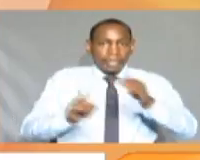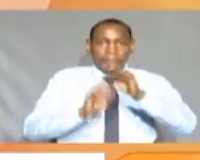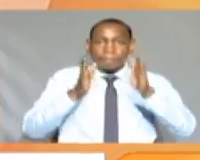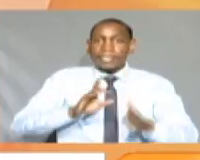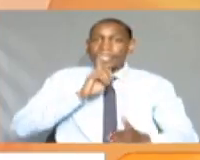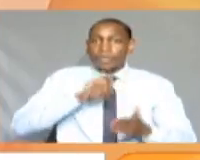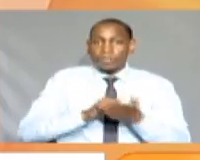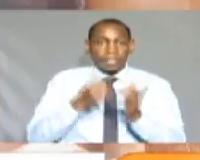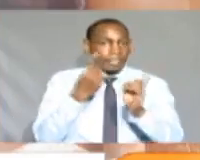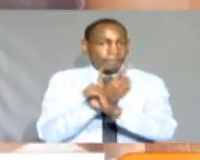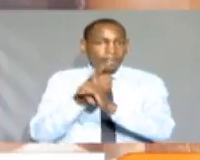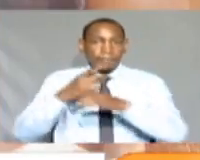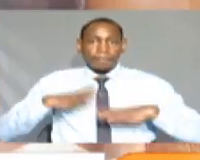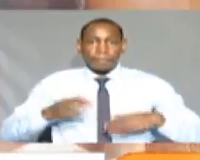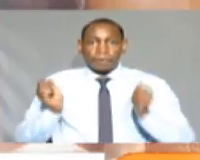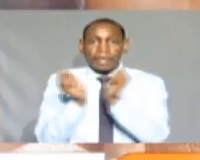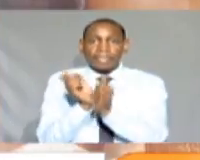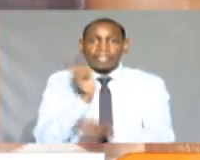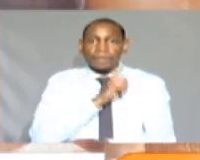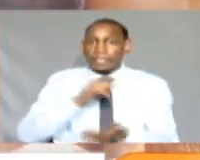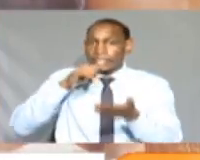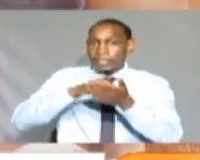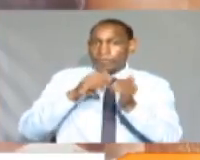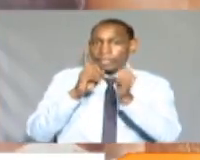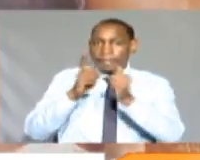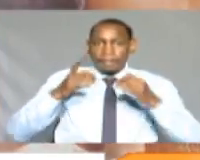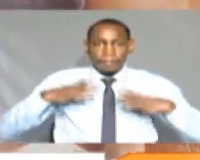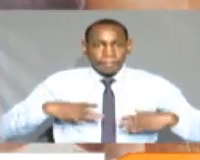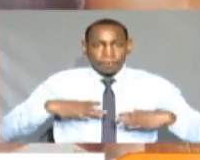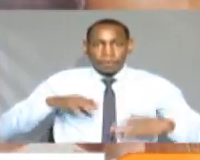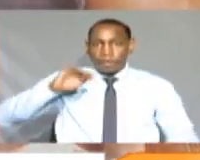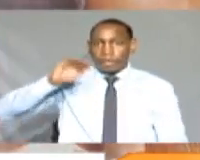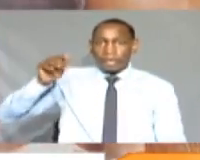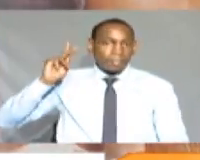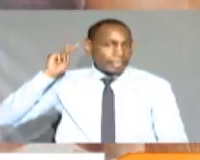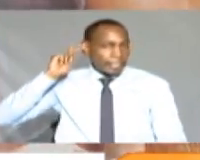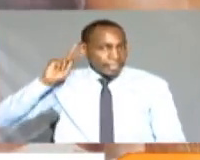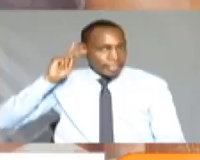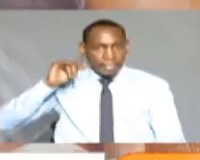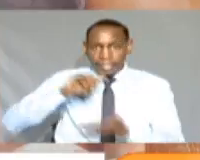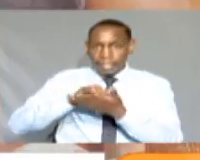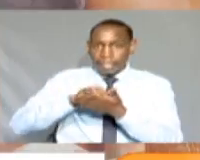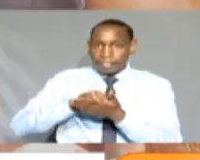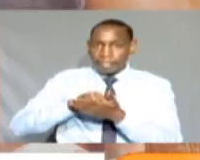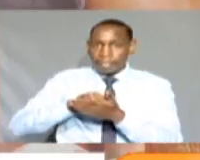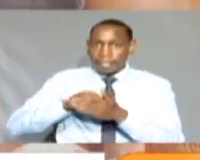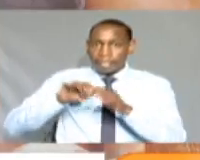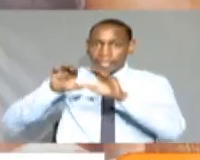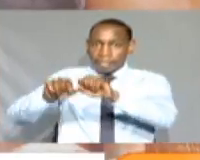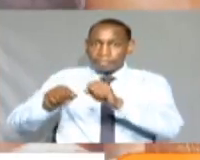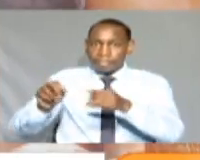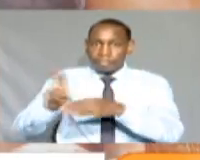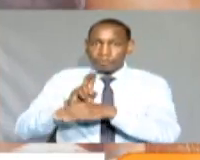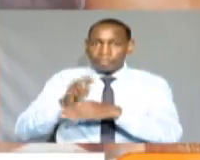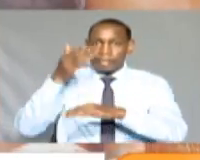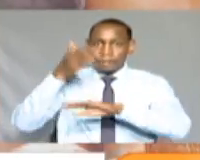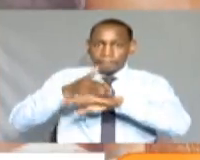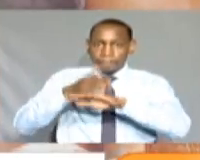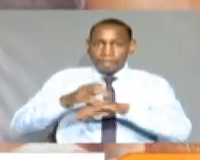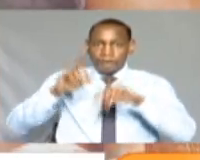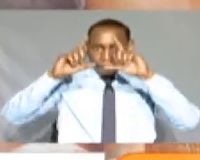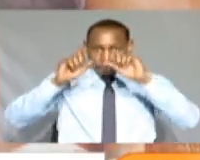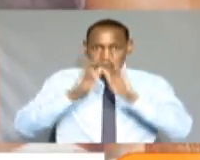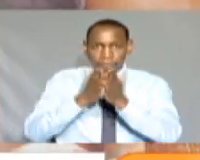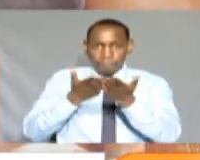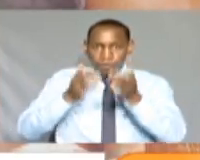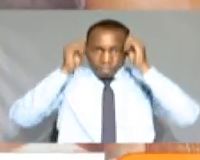anasema watu kadhaa wamekamatwa, wakiwemo watu 11 katika kaunti ya Kisii waliopatikana wakitumia kitabu hushi cha picha